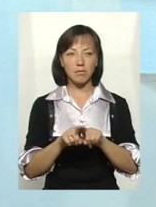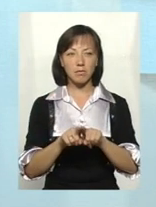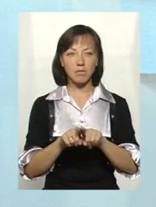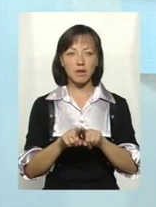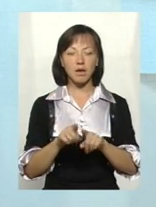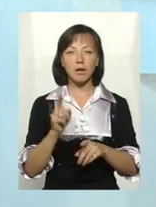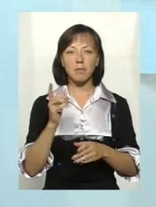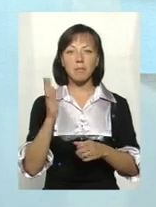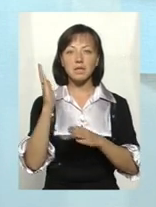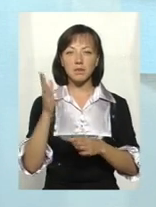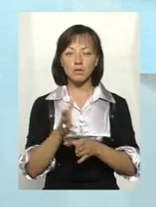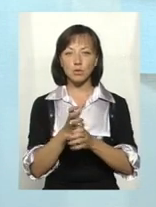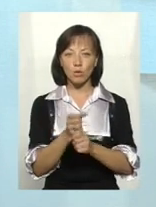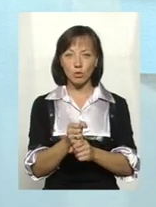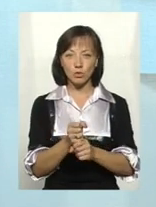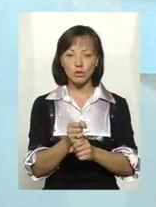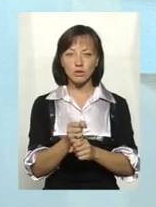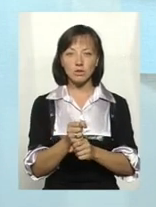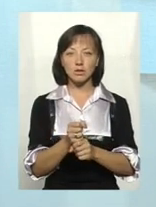перспектива скорочення, бо утворилася